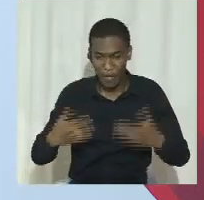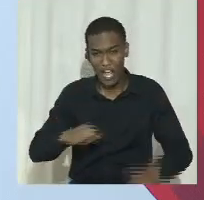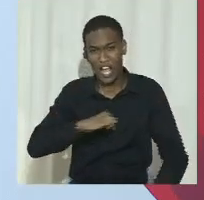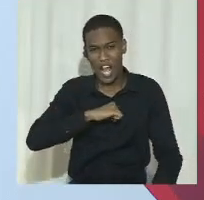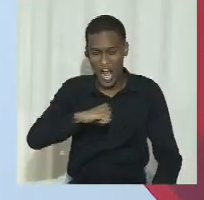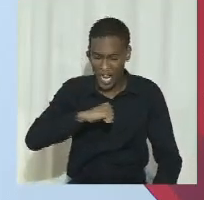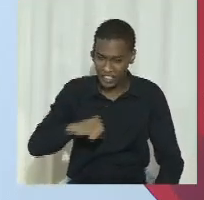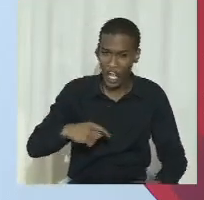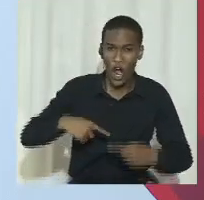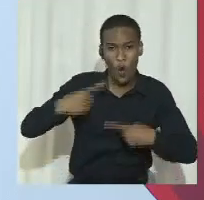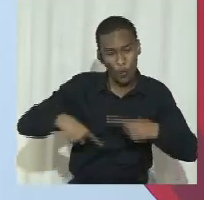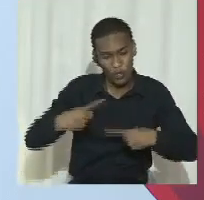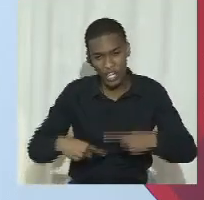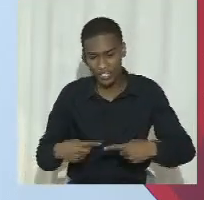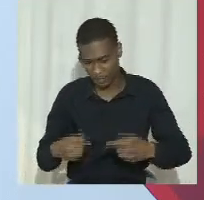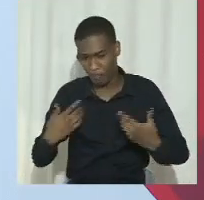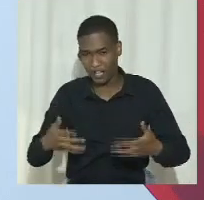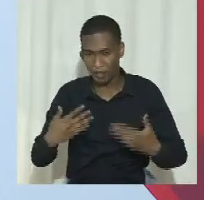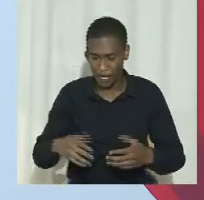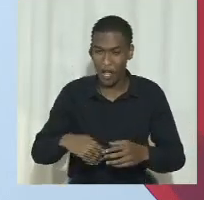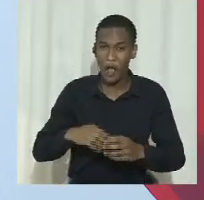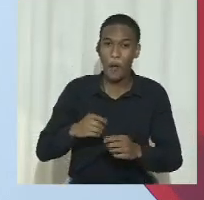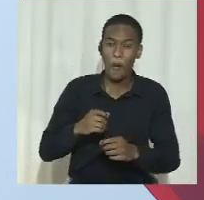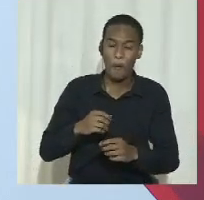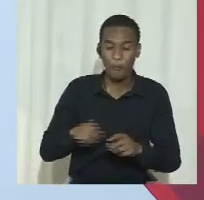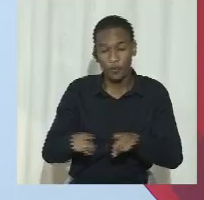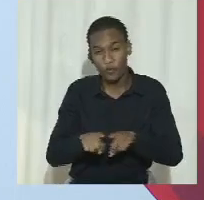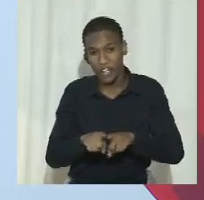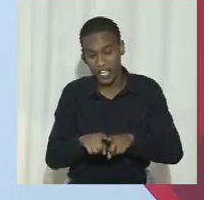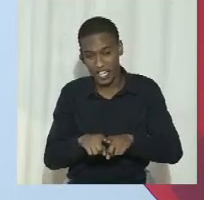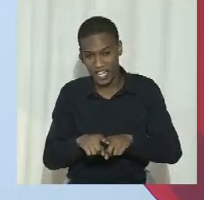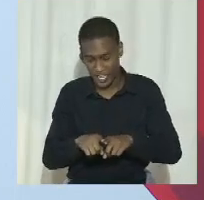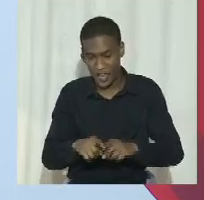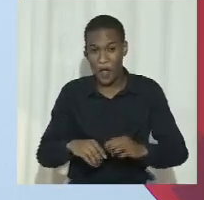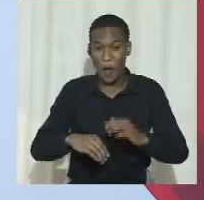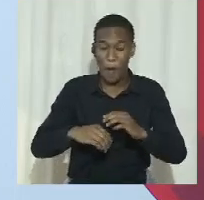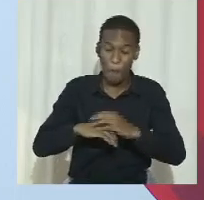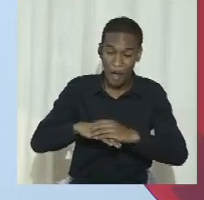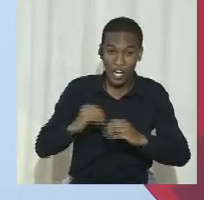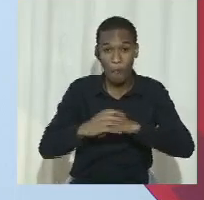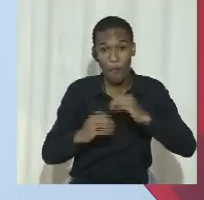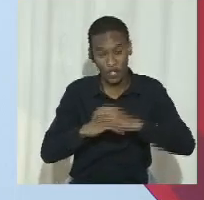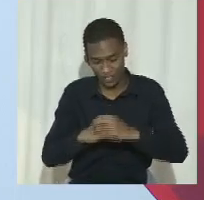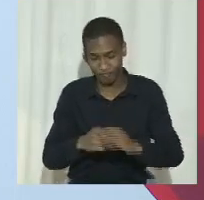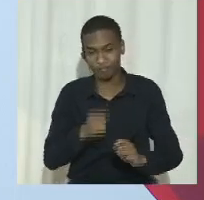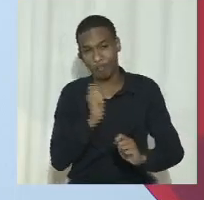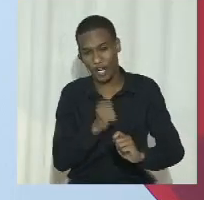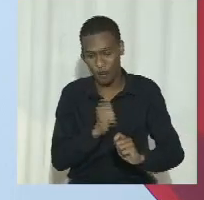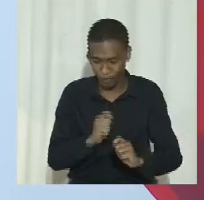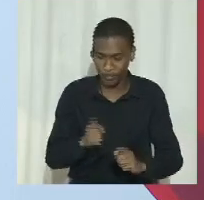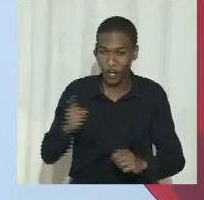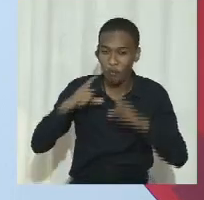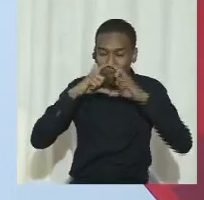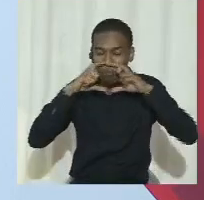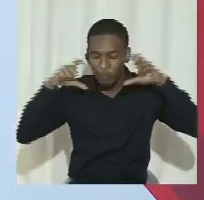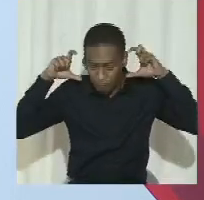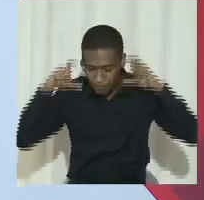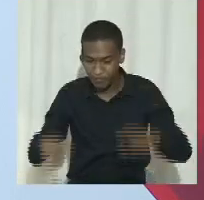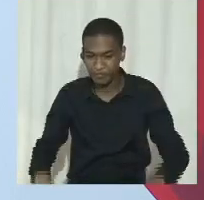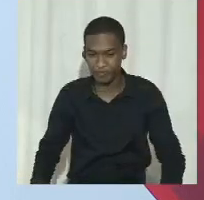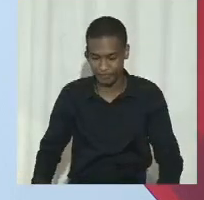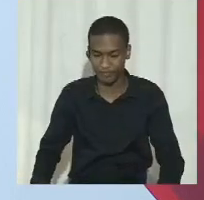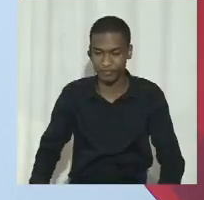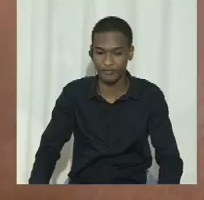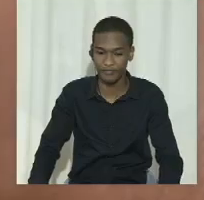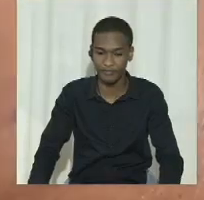amin'ny famokarana azy ity saingy misedra olana izy ireo noho ny fisian'ireo mpanao hosoka ny amin'izany. Totsy fanomezana sy andry